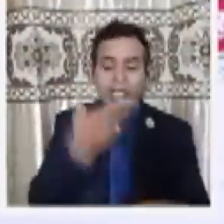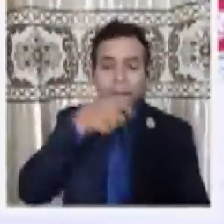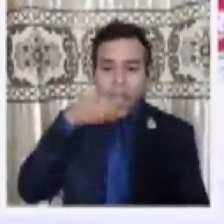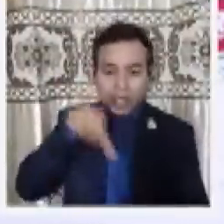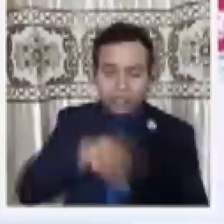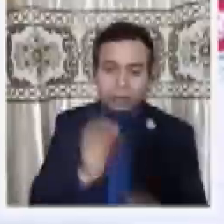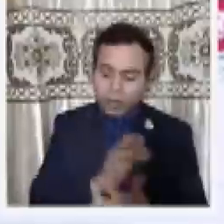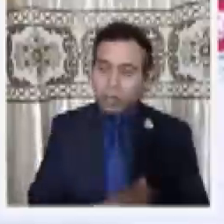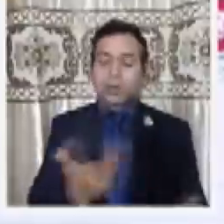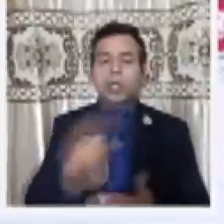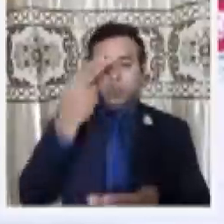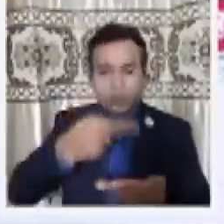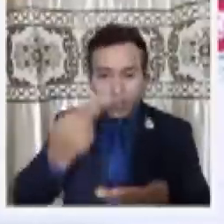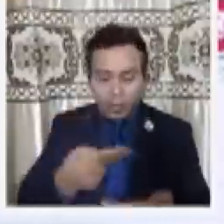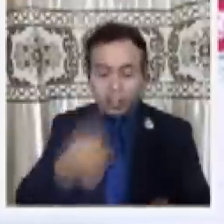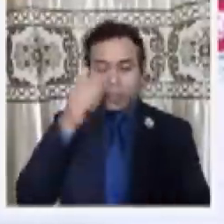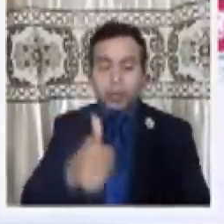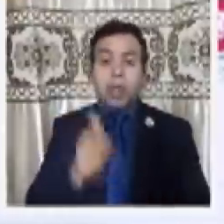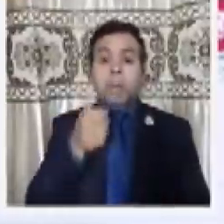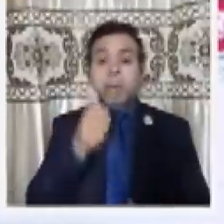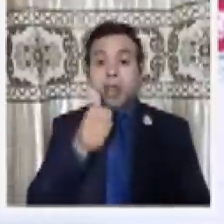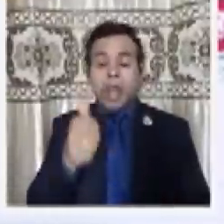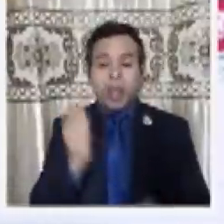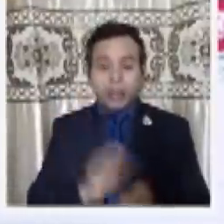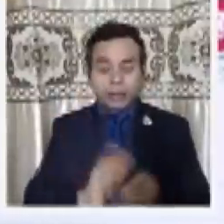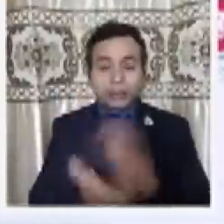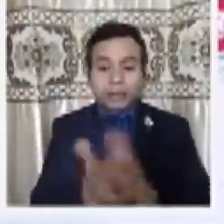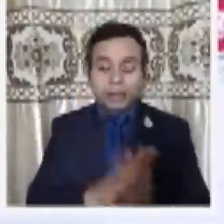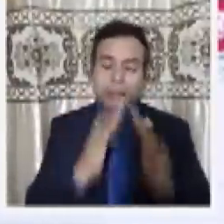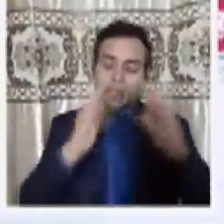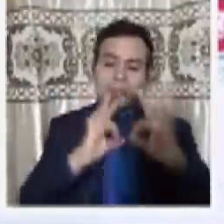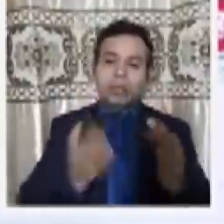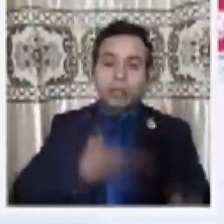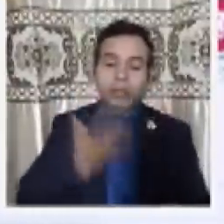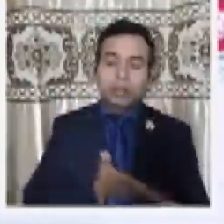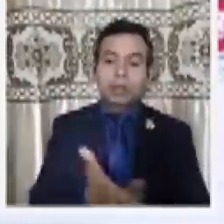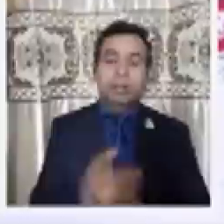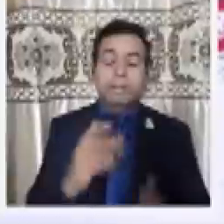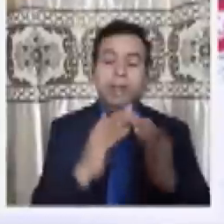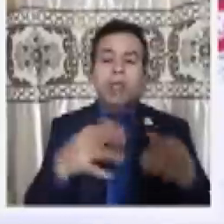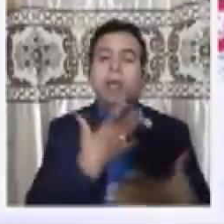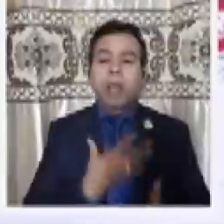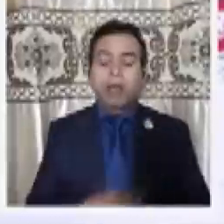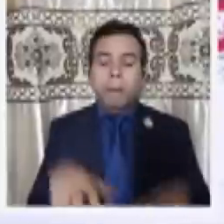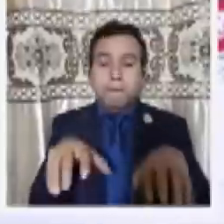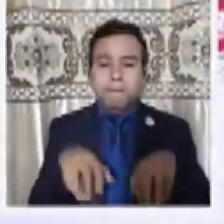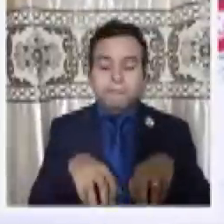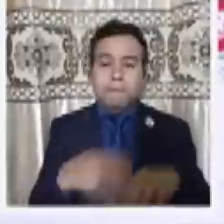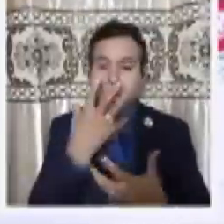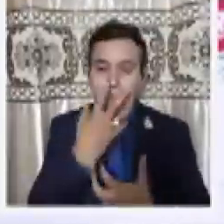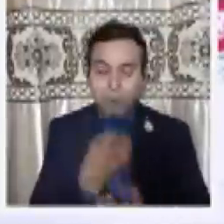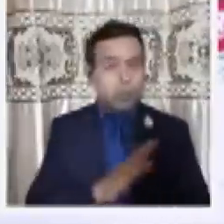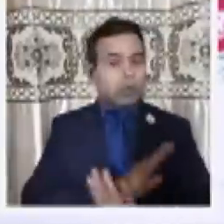কার্যক্রমের মাধ্যমে মানসিক স্বাস্থ্যকে উজ্জীবিত রাখবেন। যারা আক্রান্ত হয়েছেন তারা মনোবল হারাবেন না,